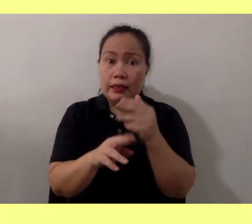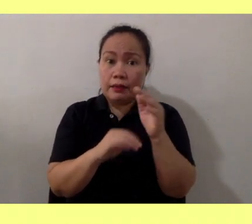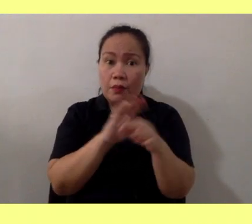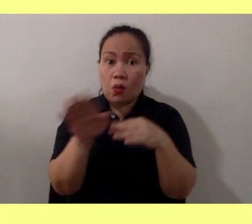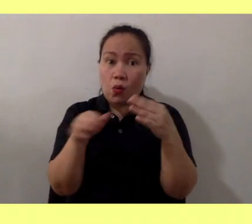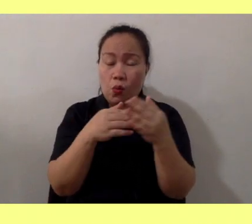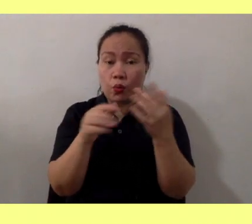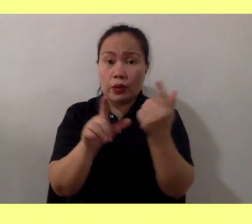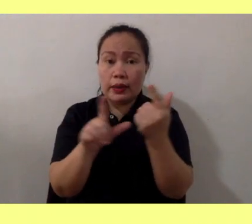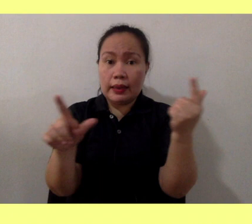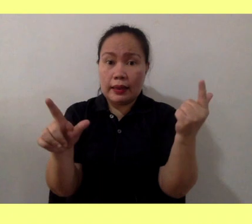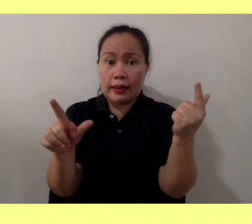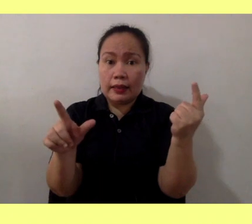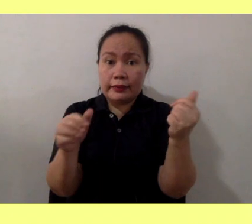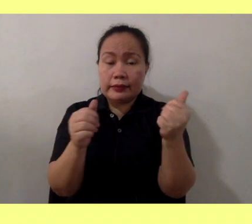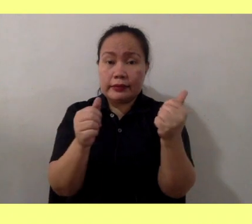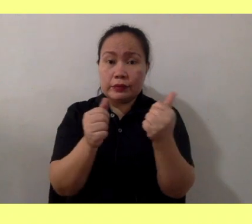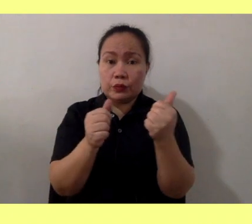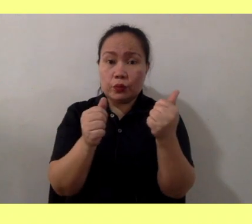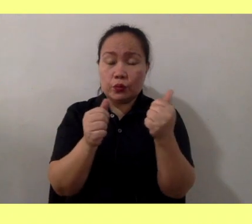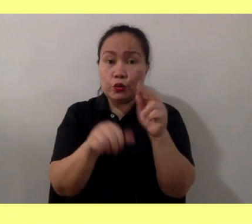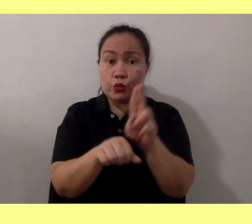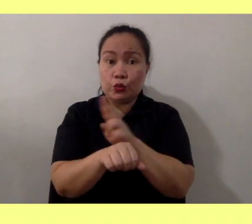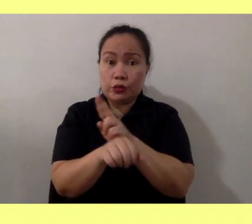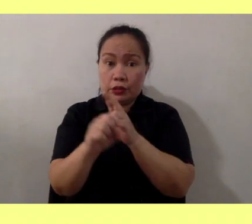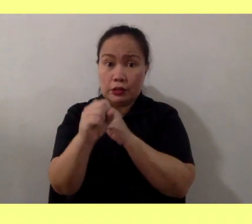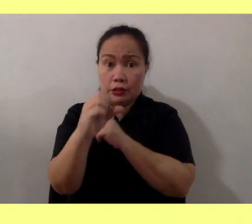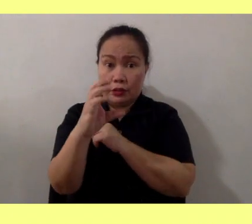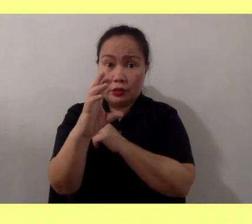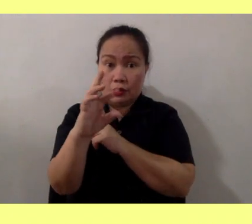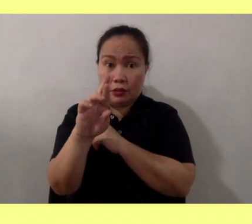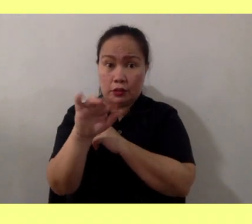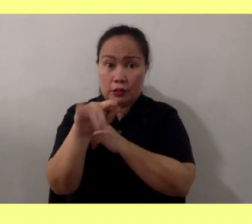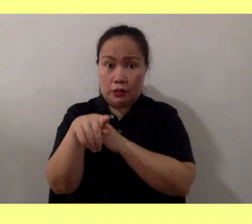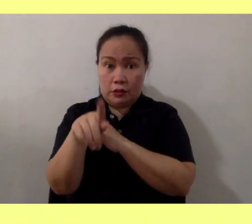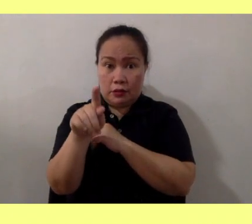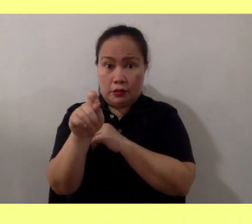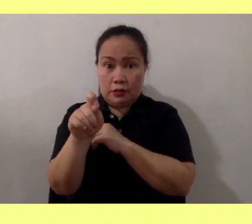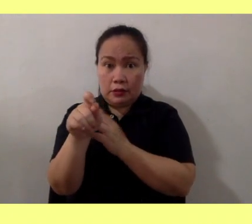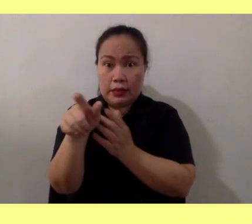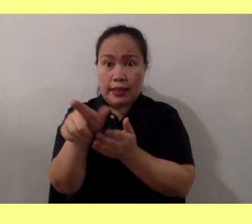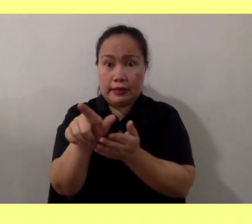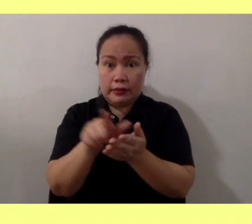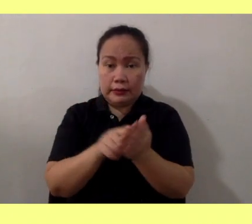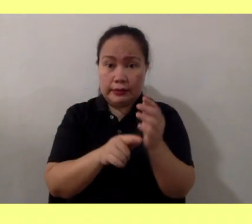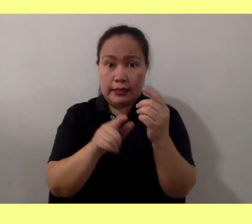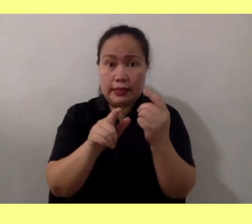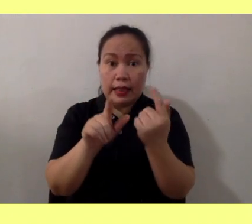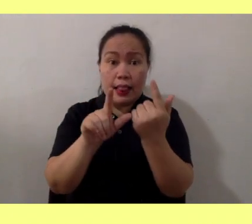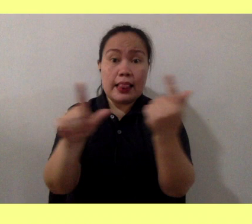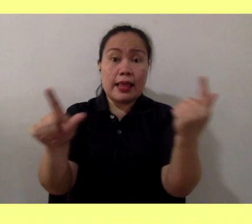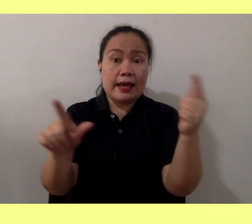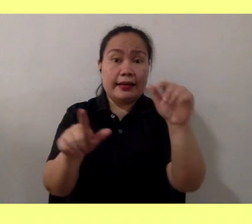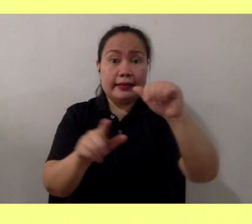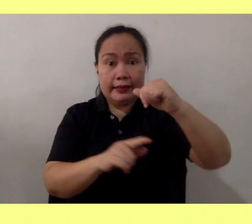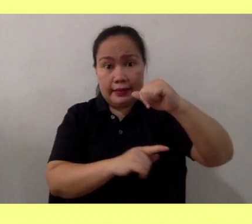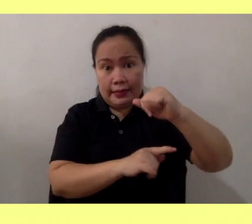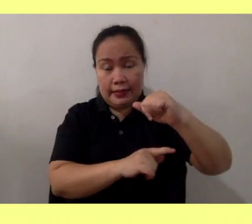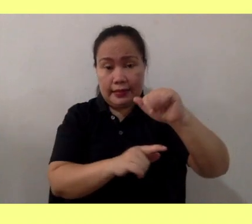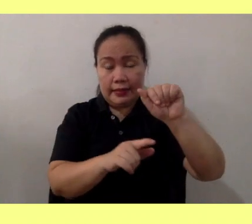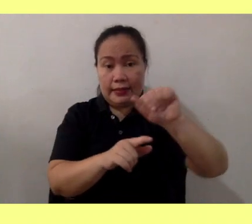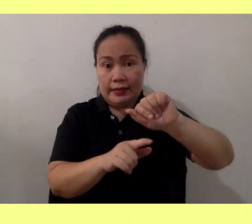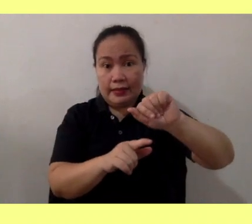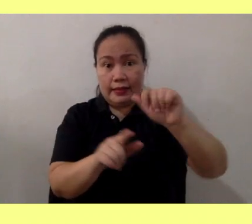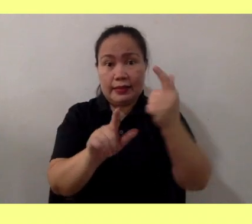niyang condition, gusto niya, ang pangalan ng line ay script letter. So, dito tayo titingin. Okay? So, we have line